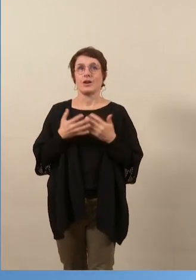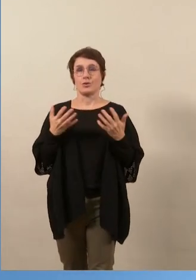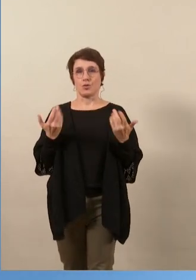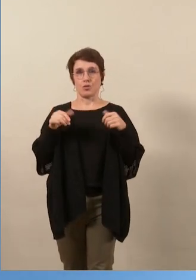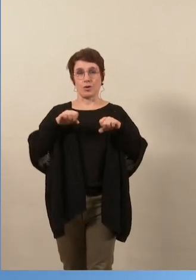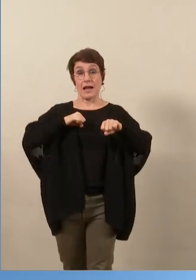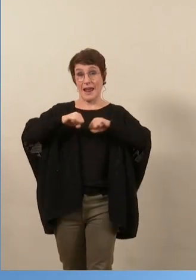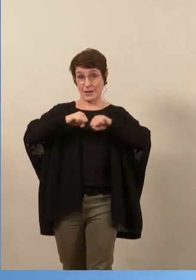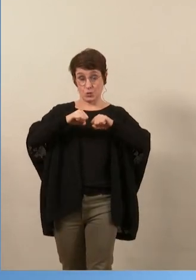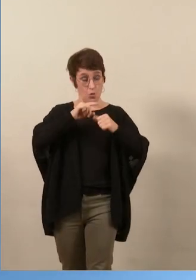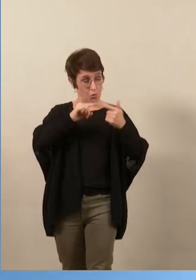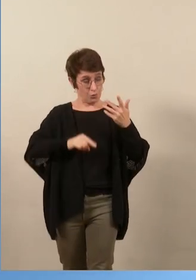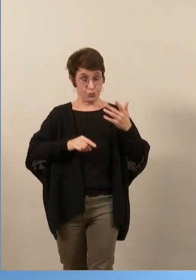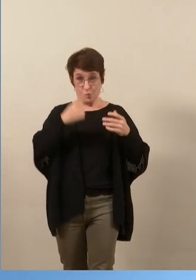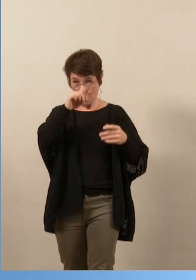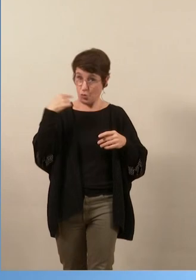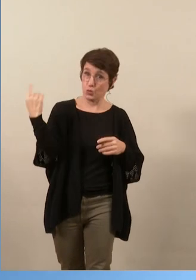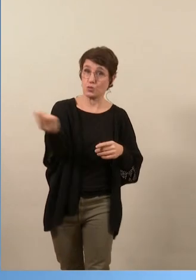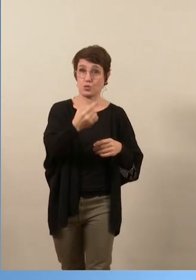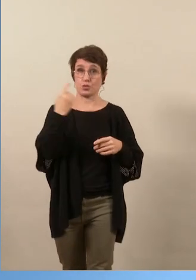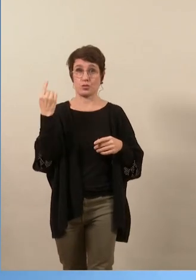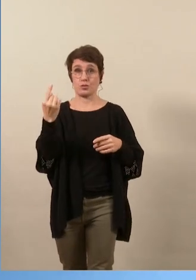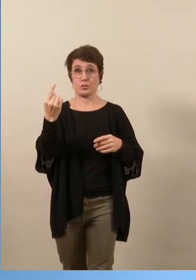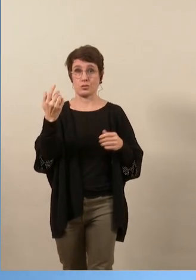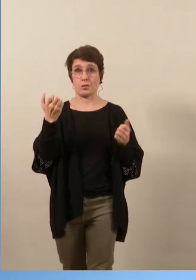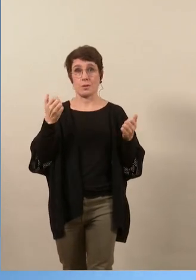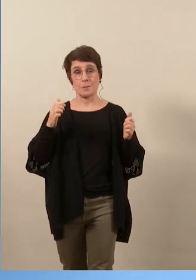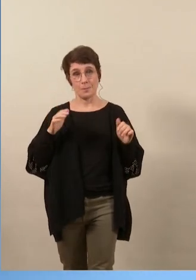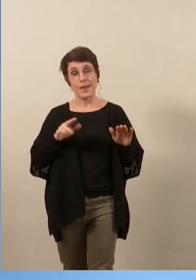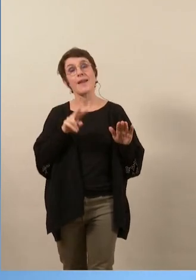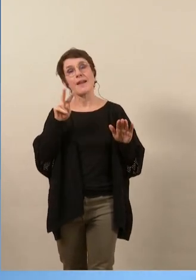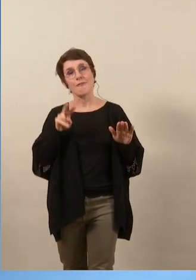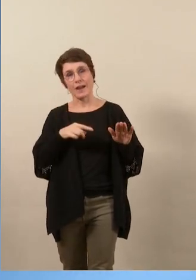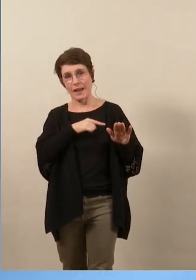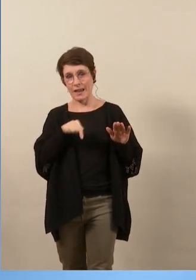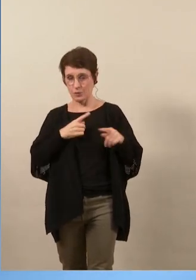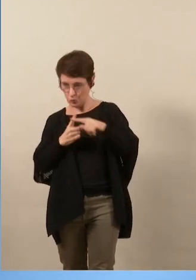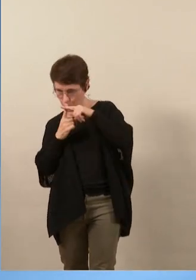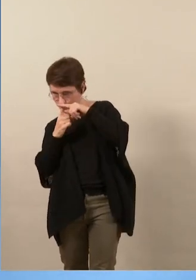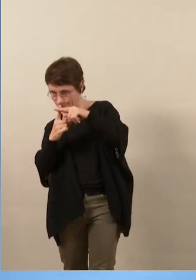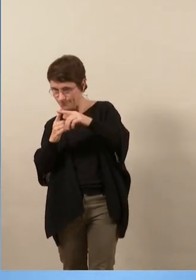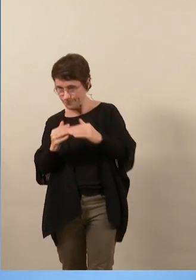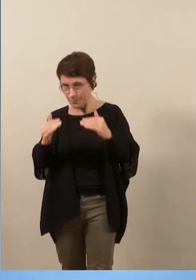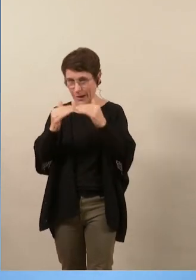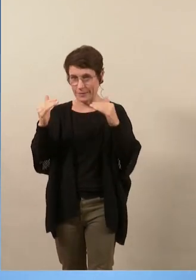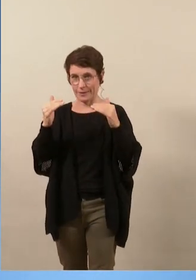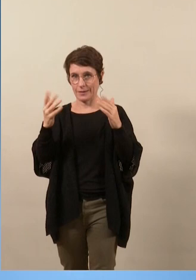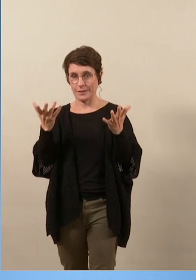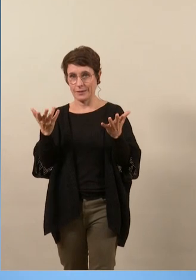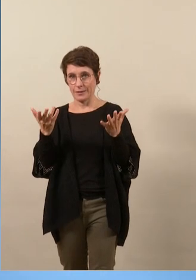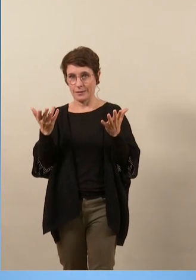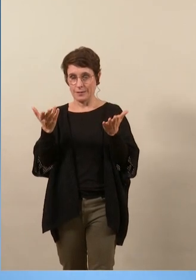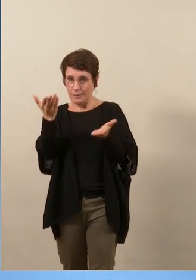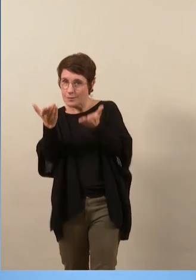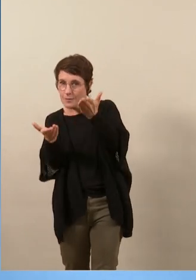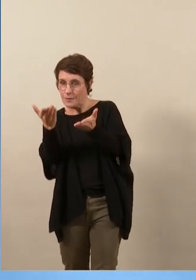elles sont pour toutes et tous mais on a effectivement une attention particulière sur la parité ce qui nous permet d'assurer que les